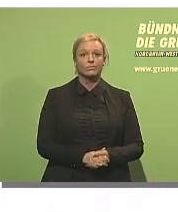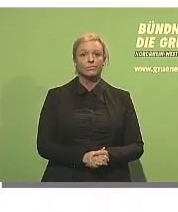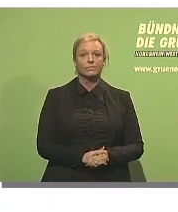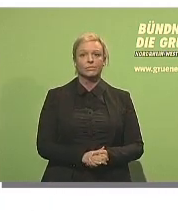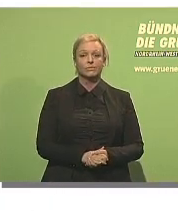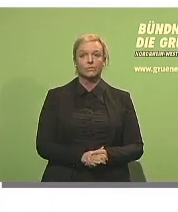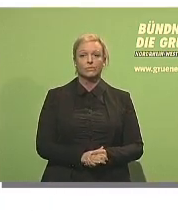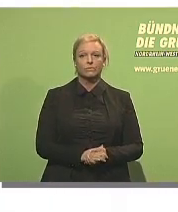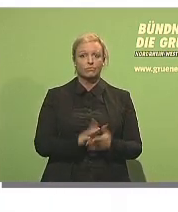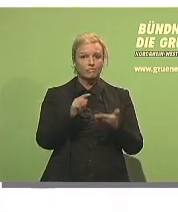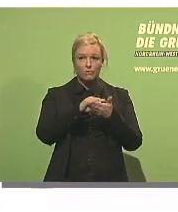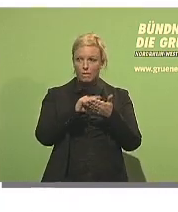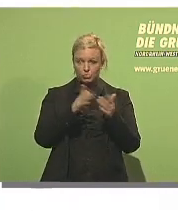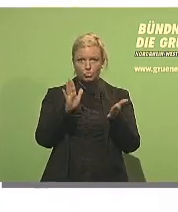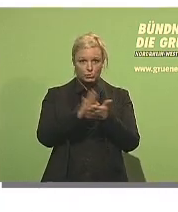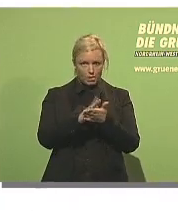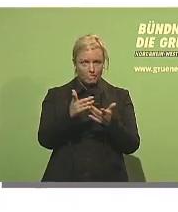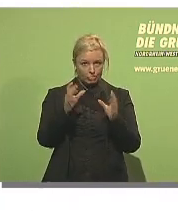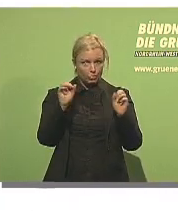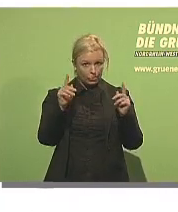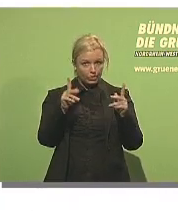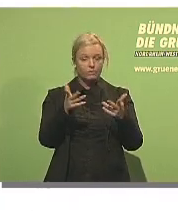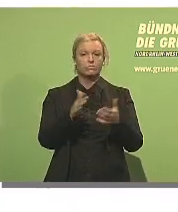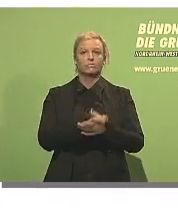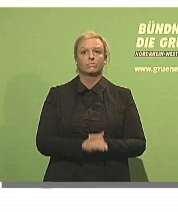mit der Abstimmung? Okay.